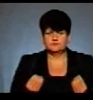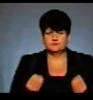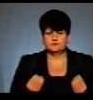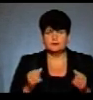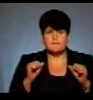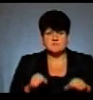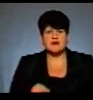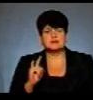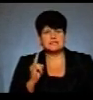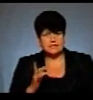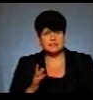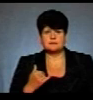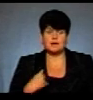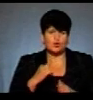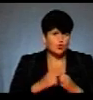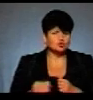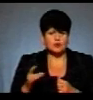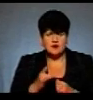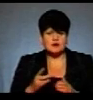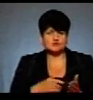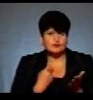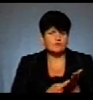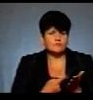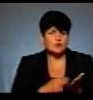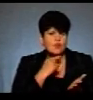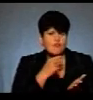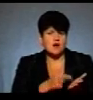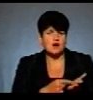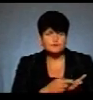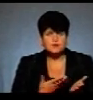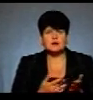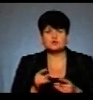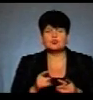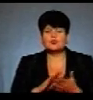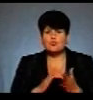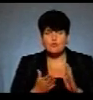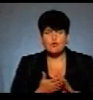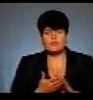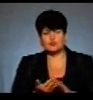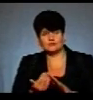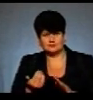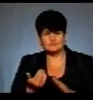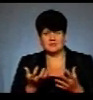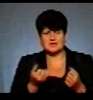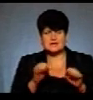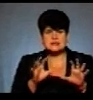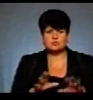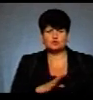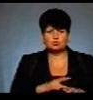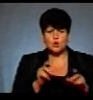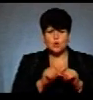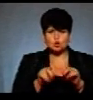прав дитини. І ми щоразу звертаємо на це увагу, тому що передумовою для прийняття закону було